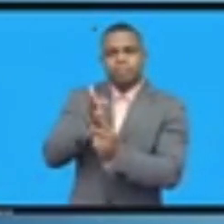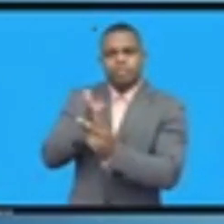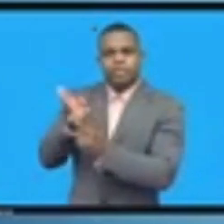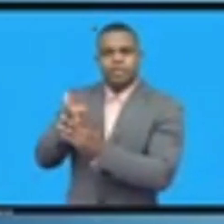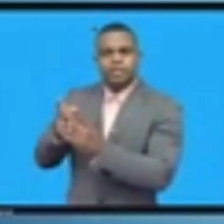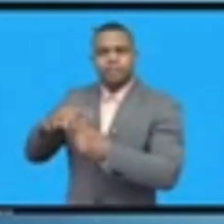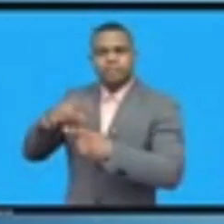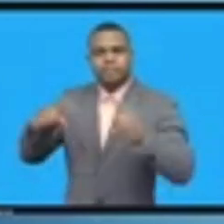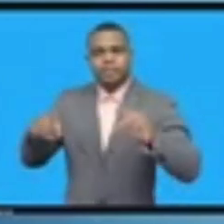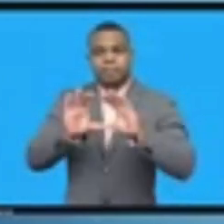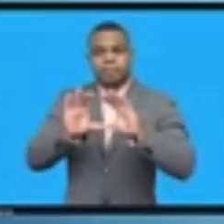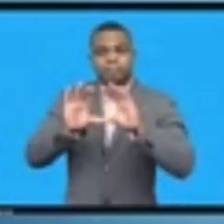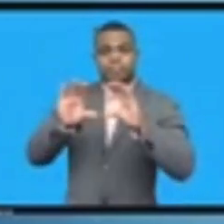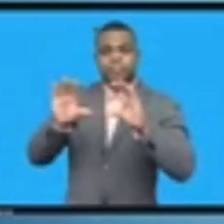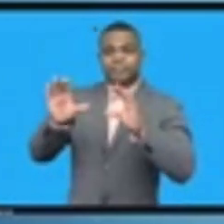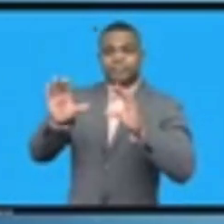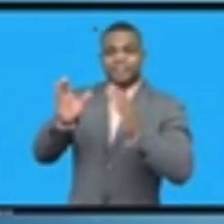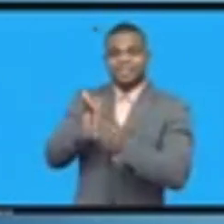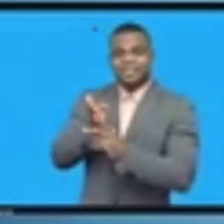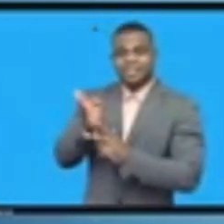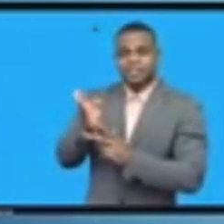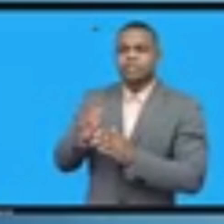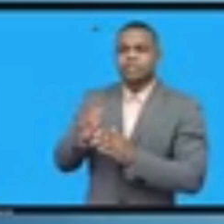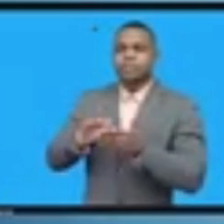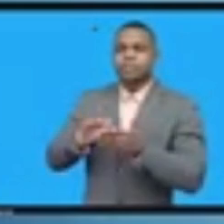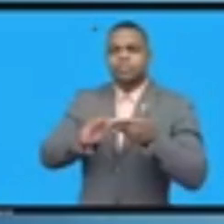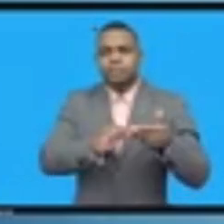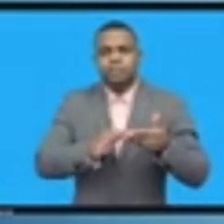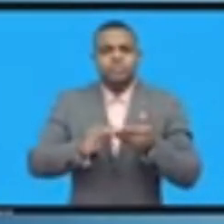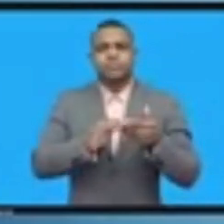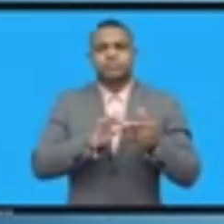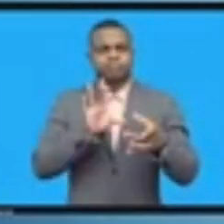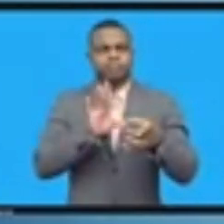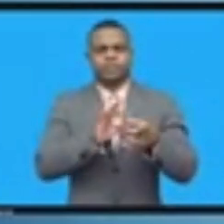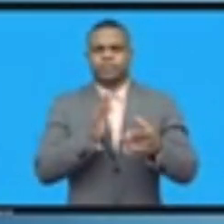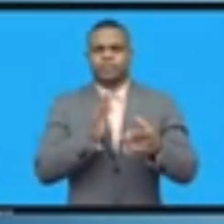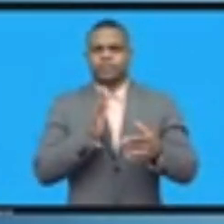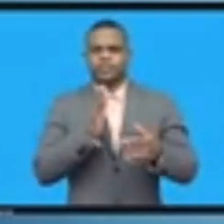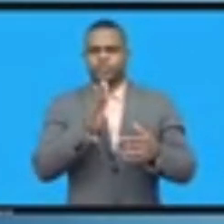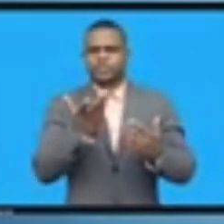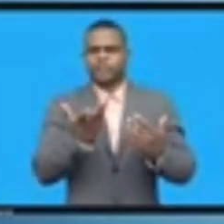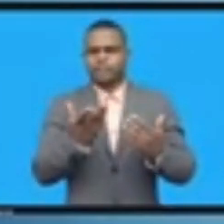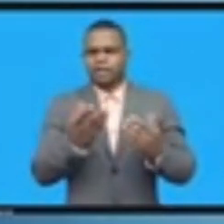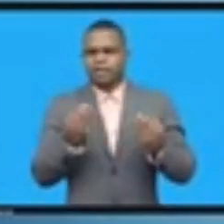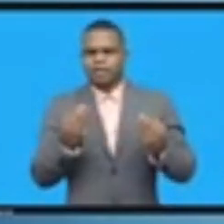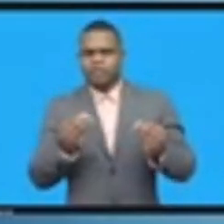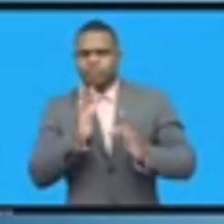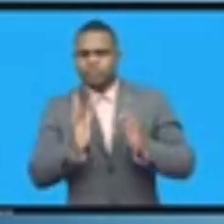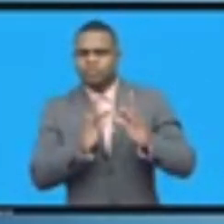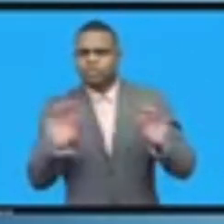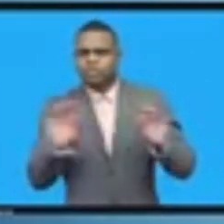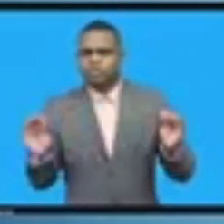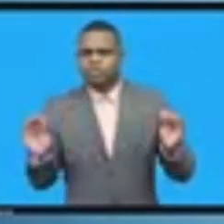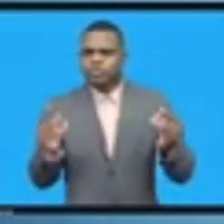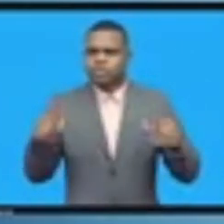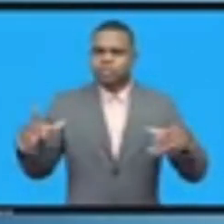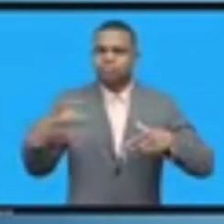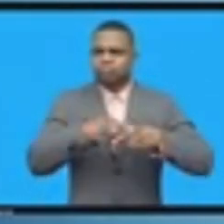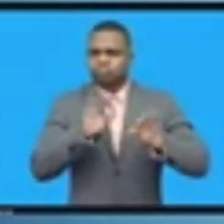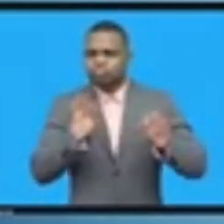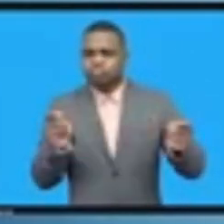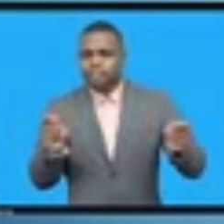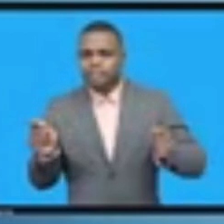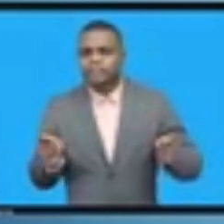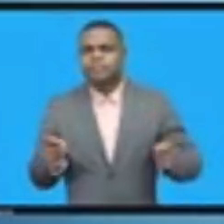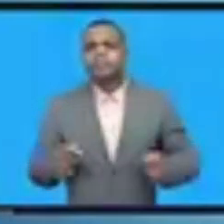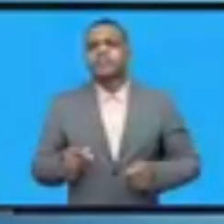为互联网治理的青年的参与这一块做出投资。我们也有一个报告，那就是在